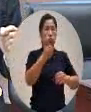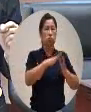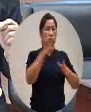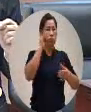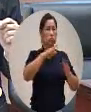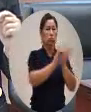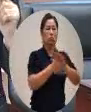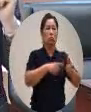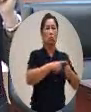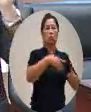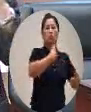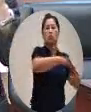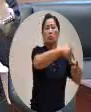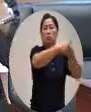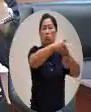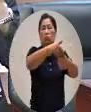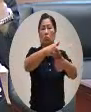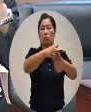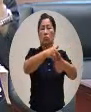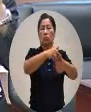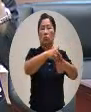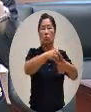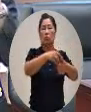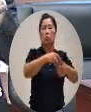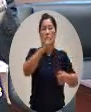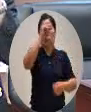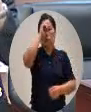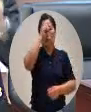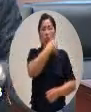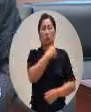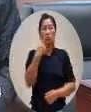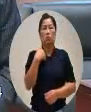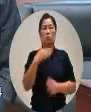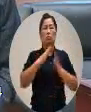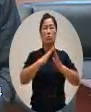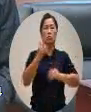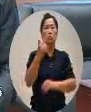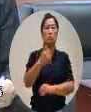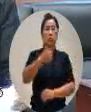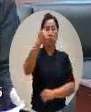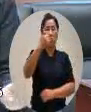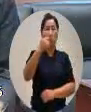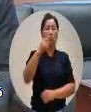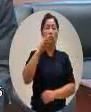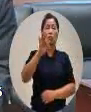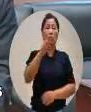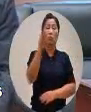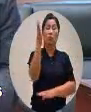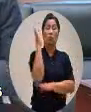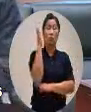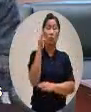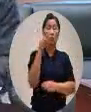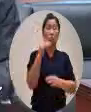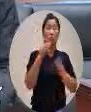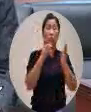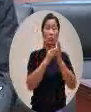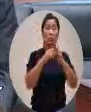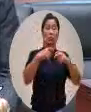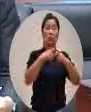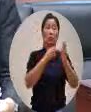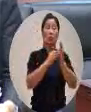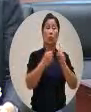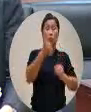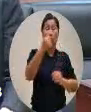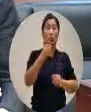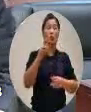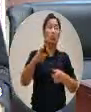就是被趕走所以這裡跟市長報告一下其實我跟這個財政局旅局長有討論過那